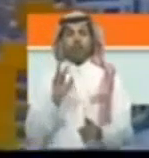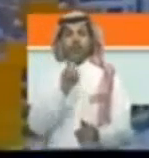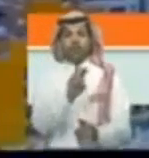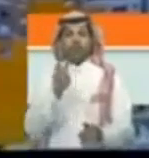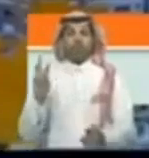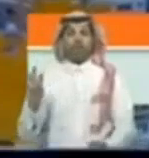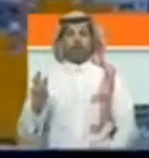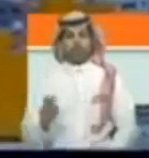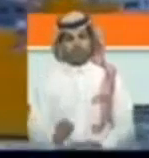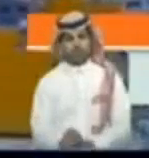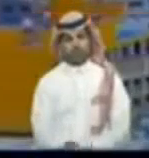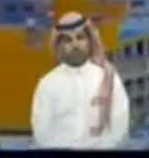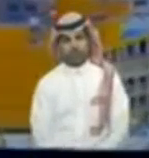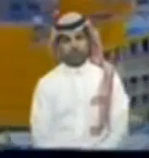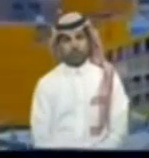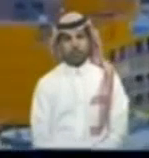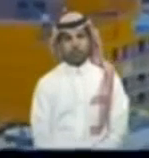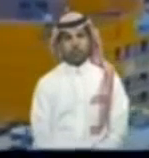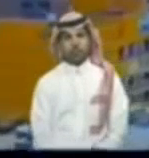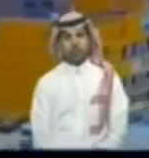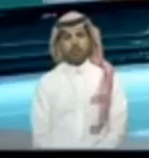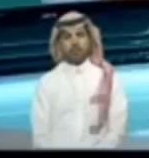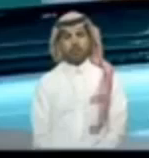المملكة 2030.